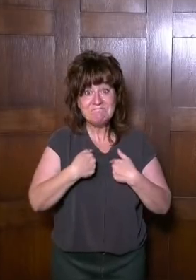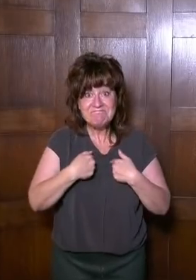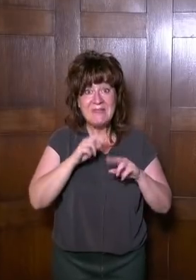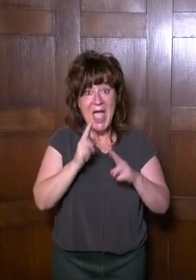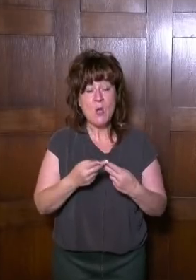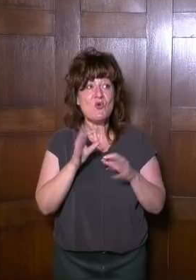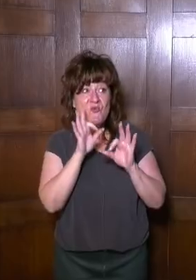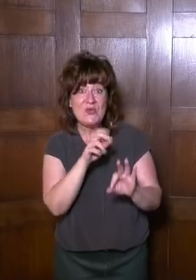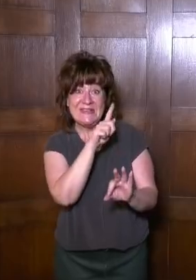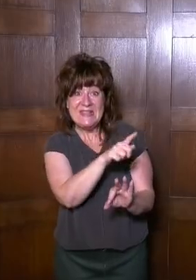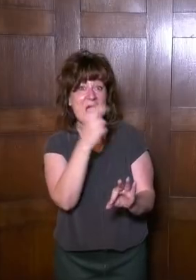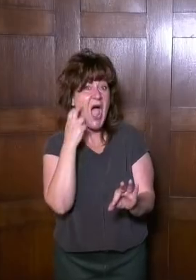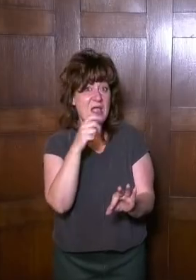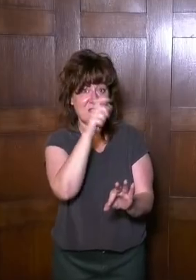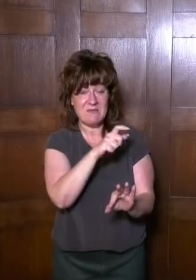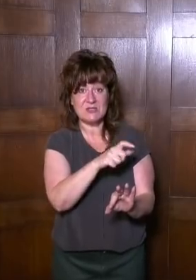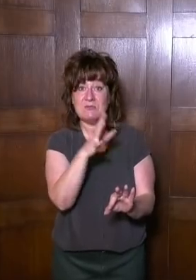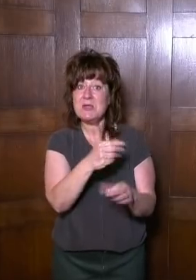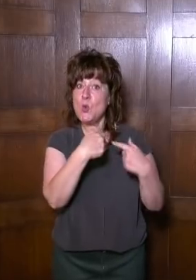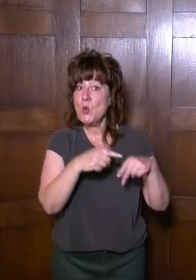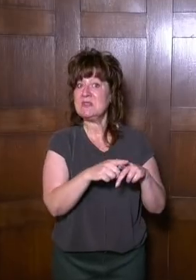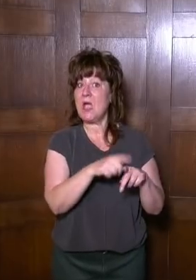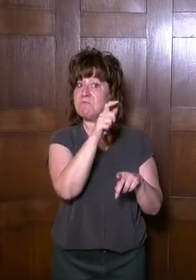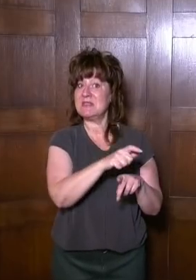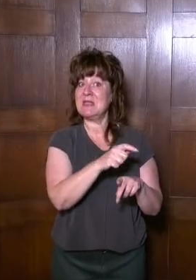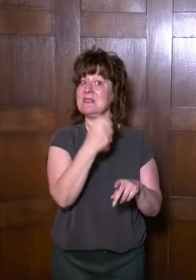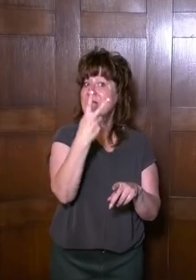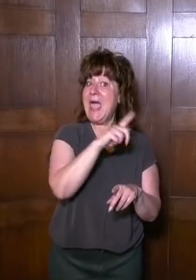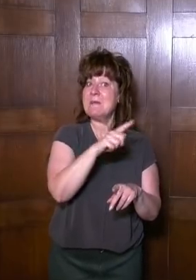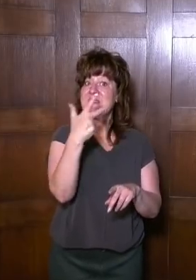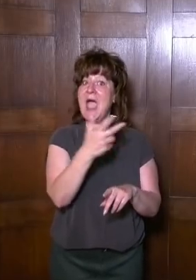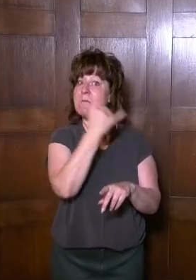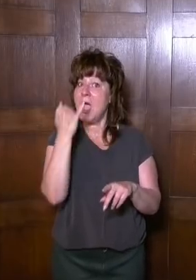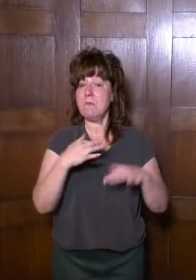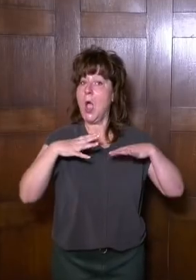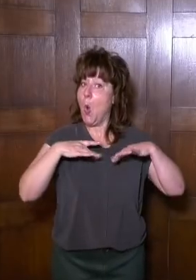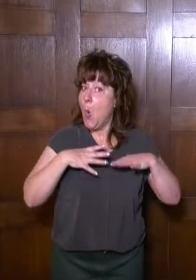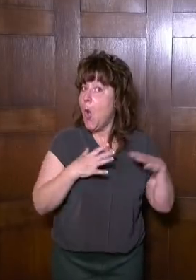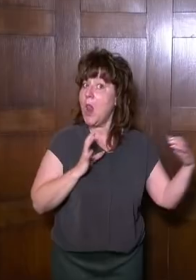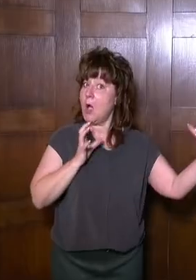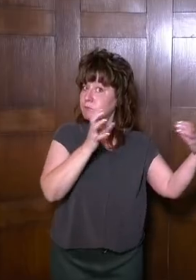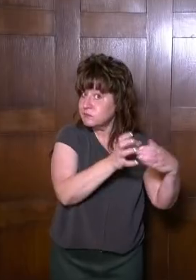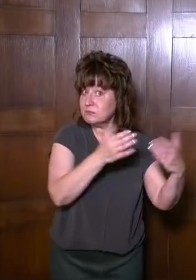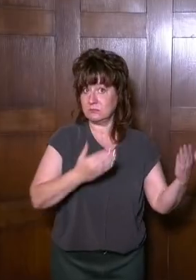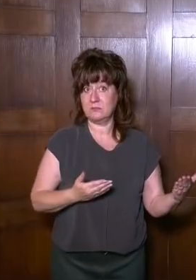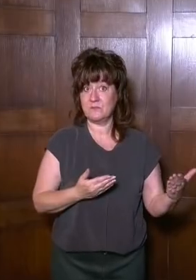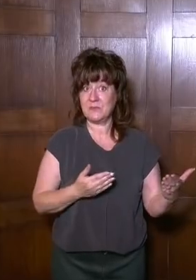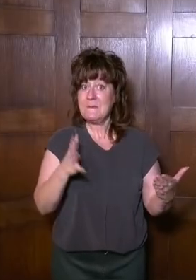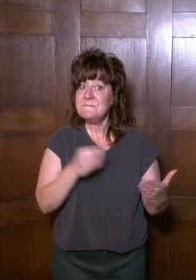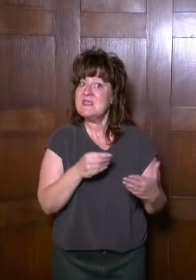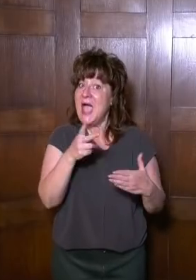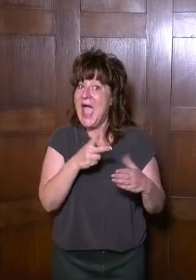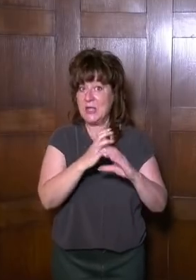das Klientel, wir fahren also mit unseren Patienten zum Beispiel 2 oder 3 Mal im Jahr in Urlaub. Also mit diesem